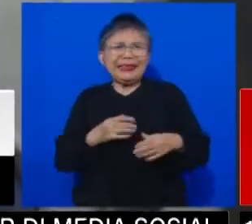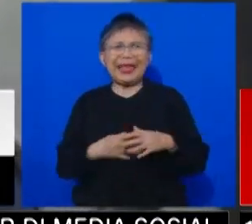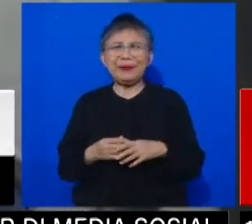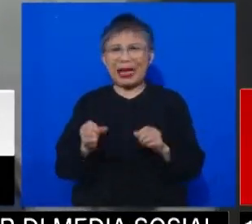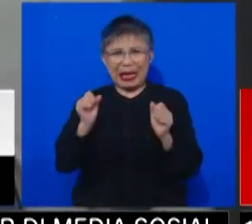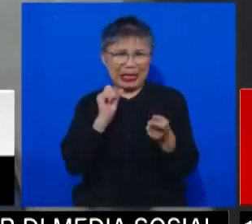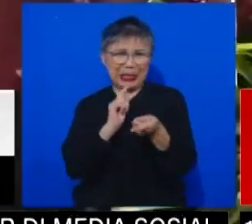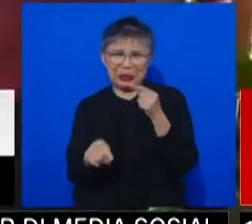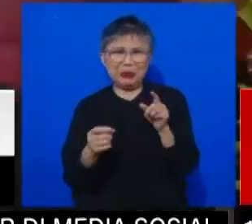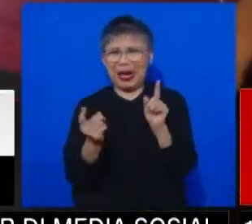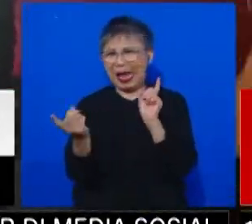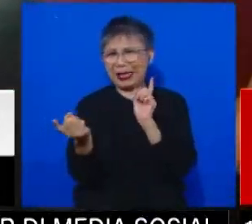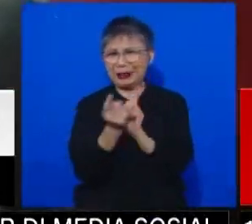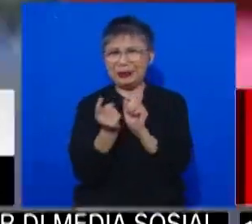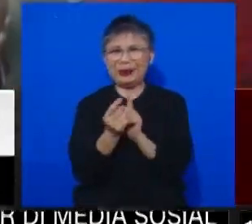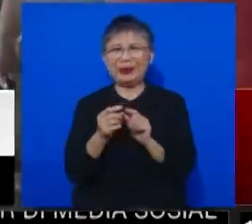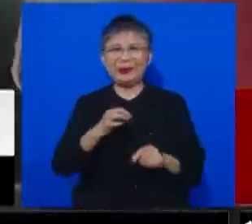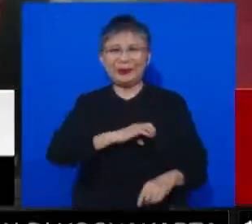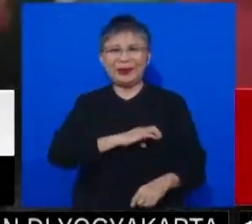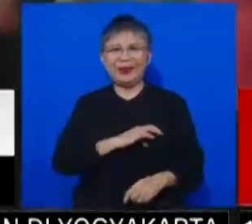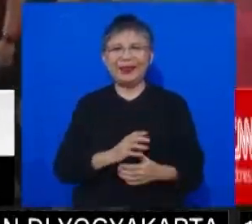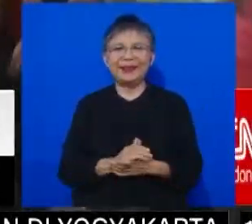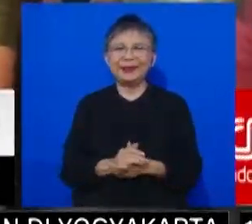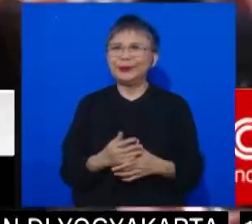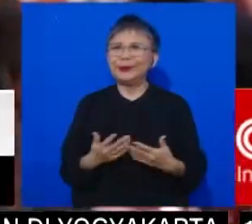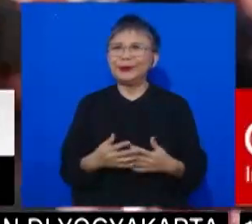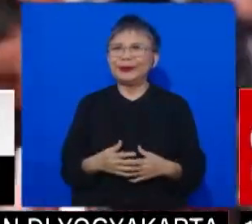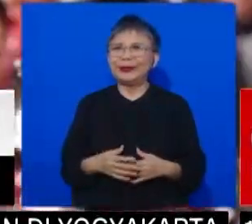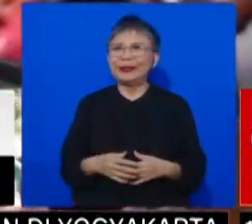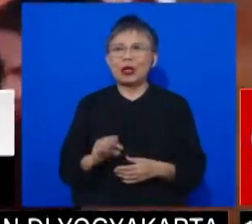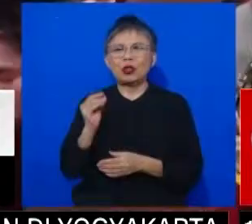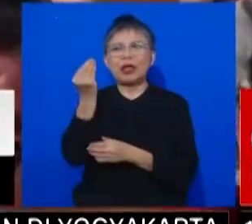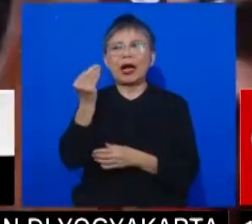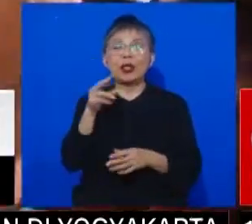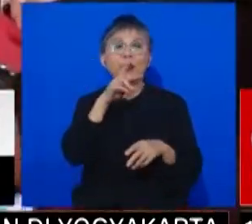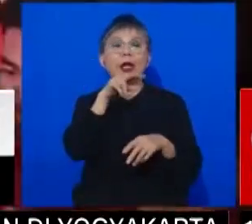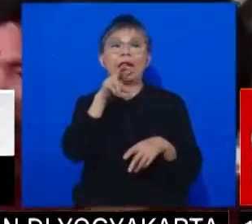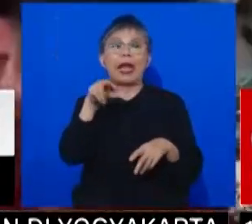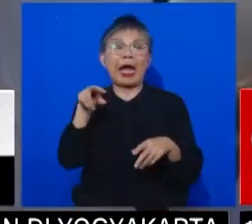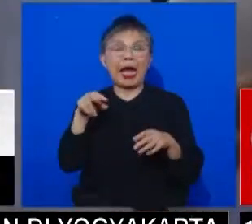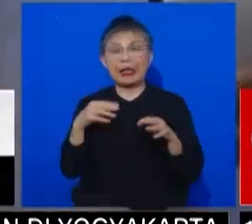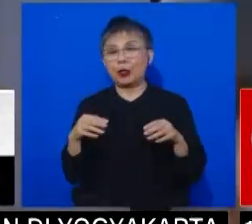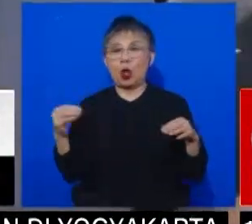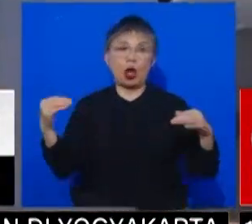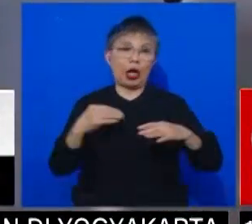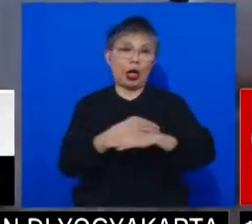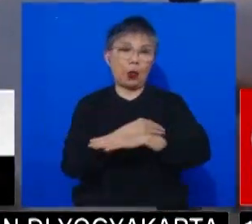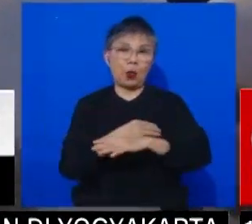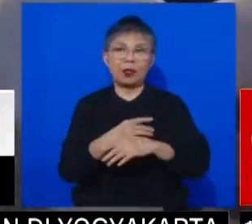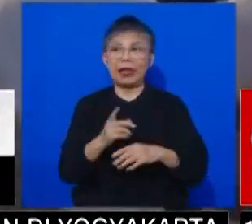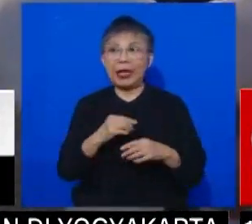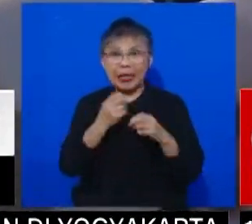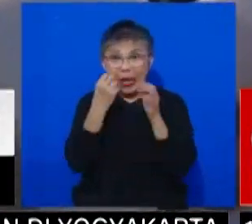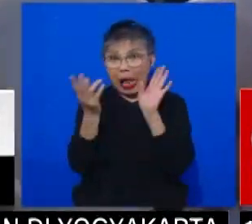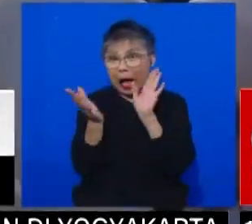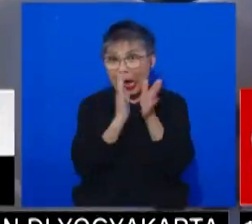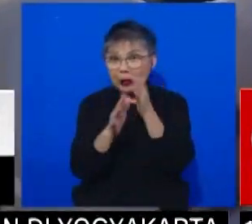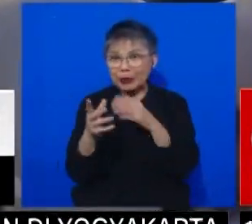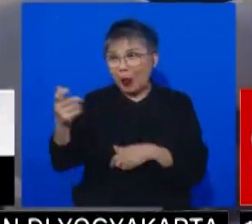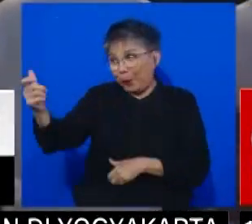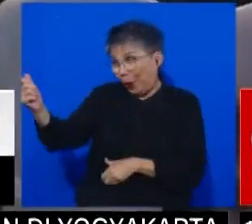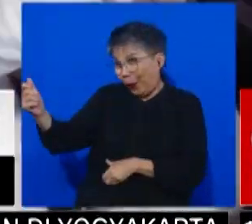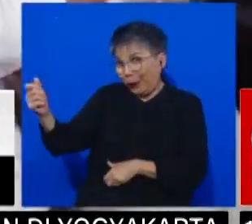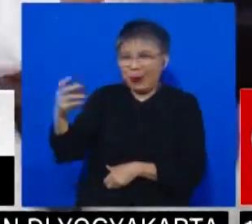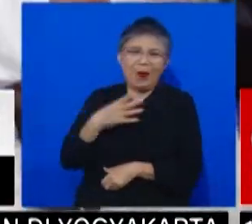ketemu Bapak Jokowi. Seneng banget gitu kan, ketemu kalau di Jakarta sering paling lewat iring-iringannya doang. Pas ini ketemu langsung, foto bareng, foto berdua,